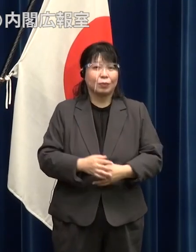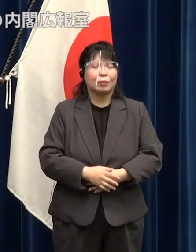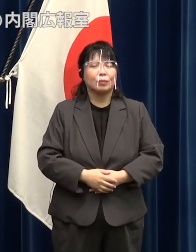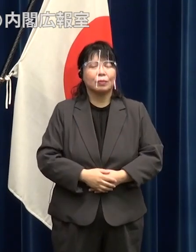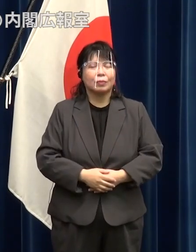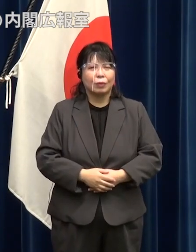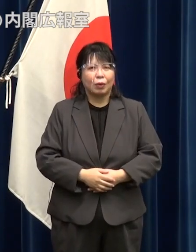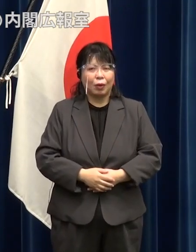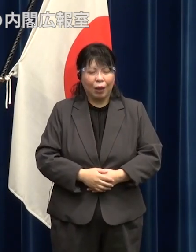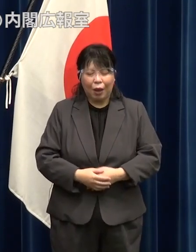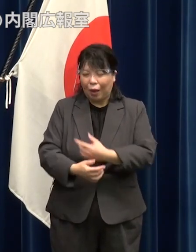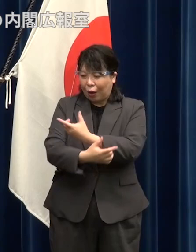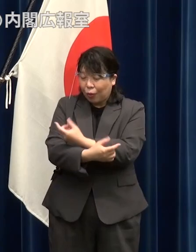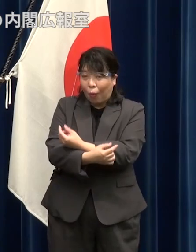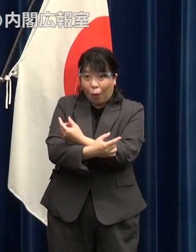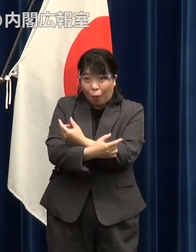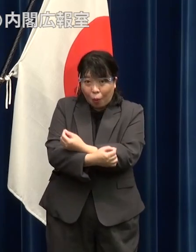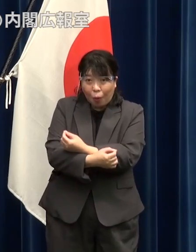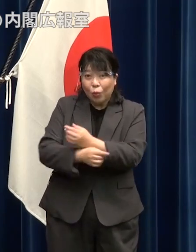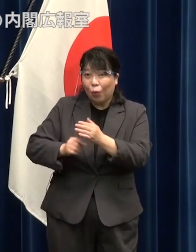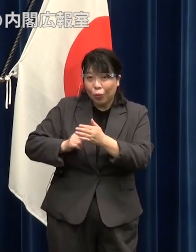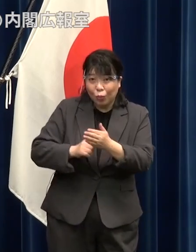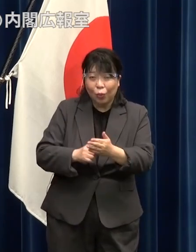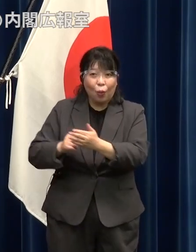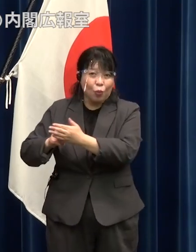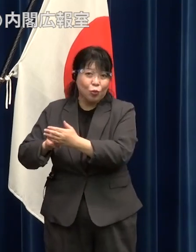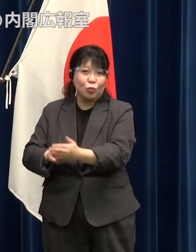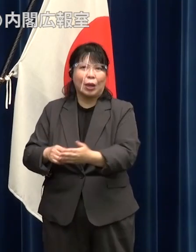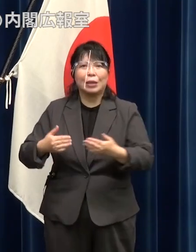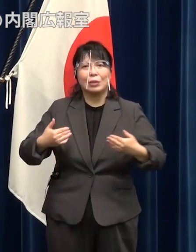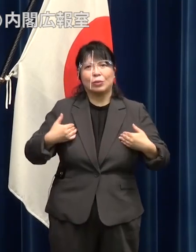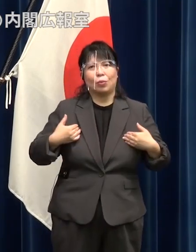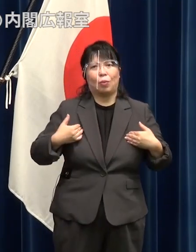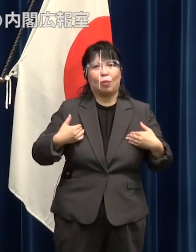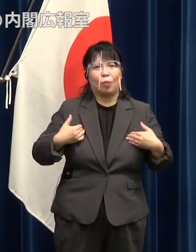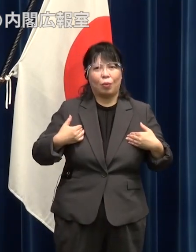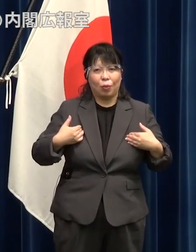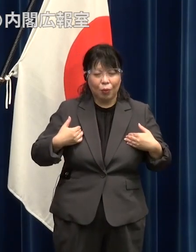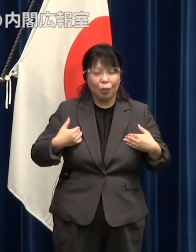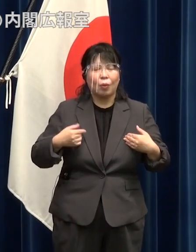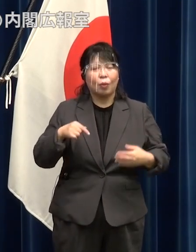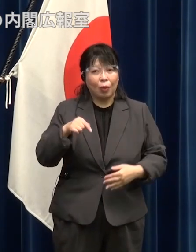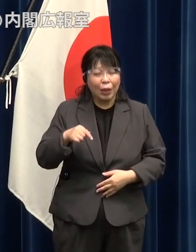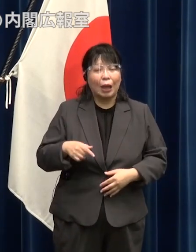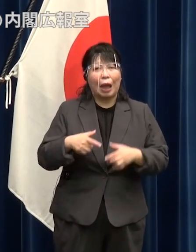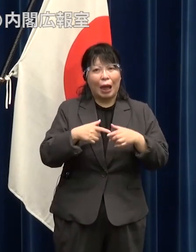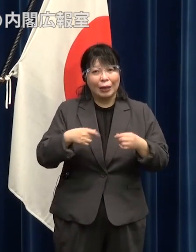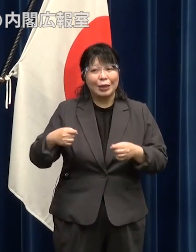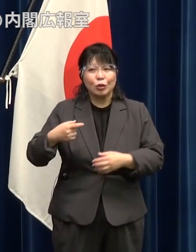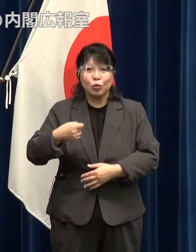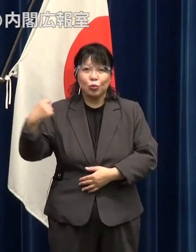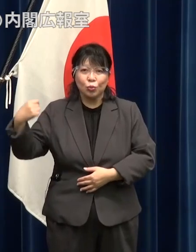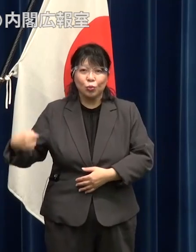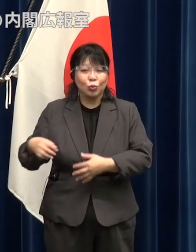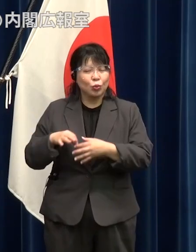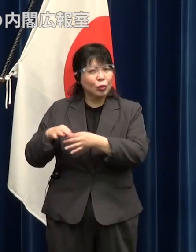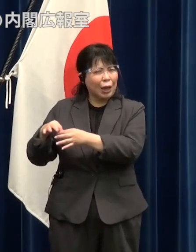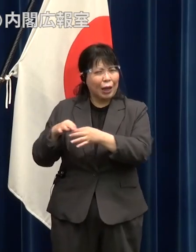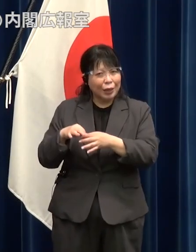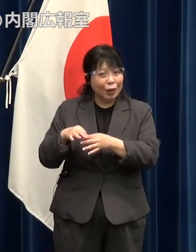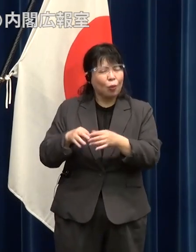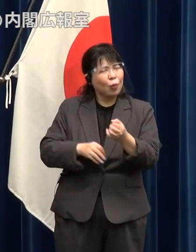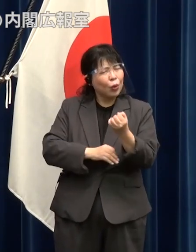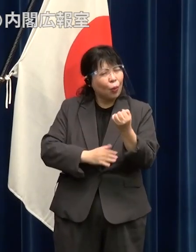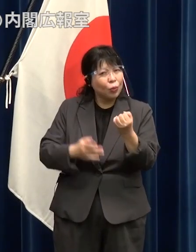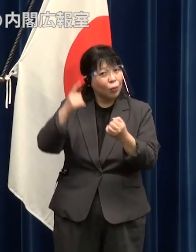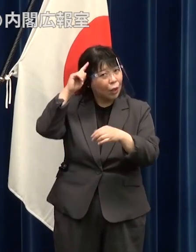方の努力によって構築をしていく、これが日中関係に関しての基本的な考え方であ